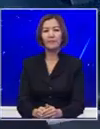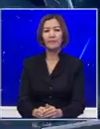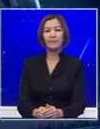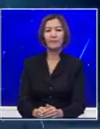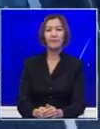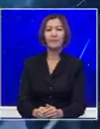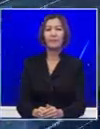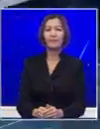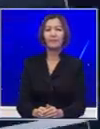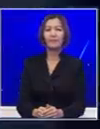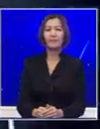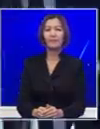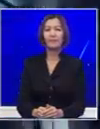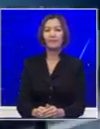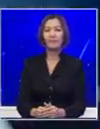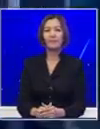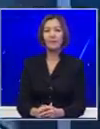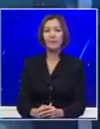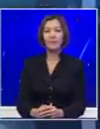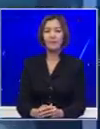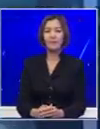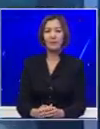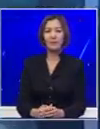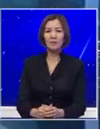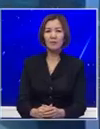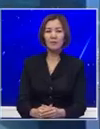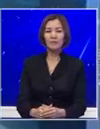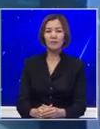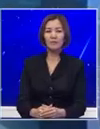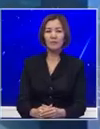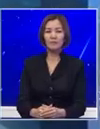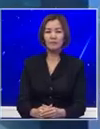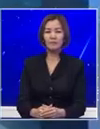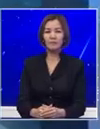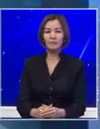Алмат Хамит, Жайдарбек Нұрбек, Жетісу арнасы, Алматы облысынан.